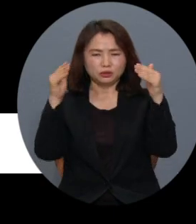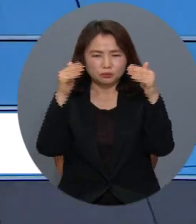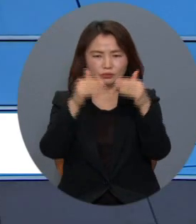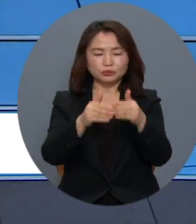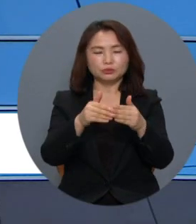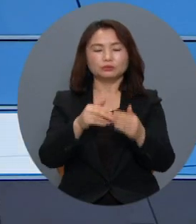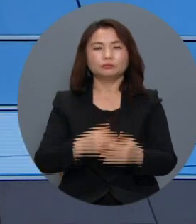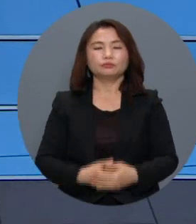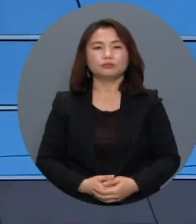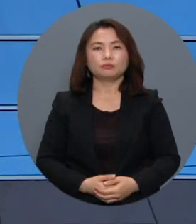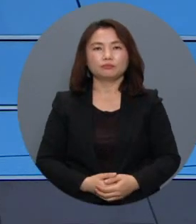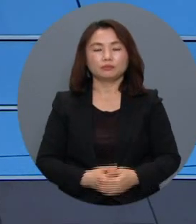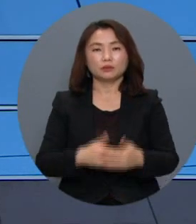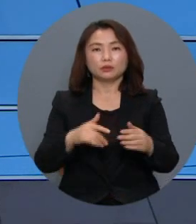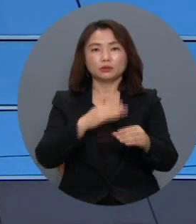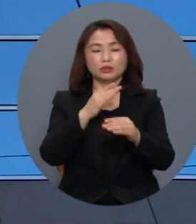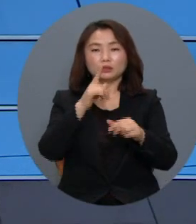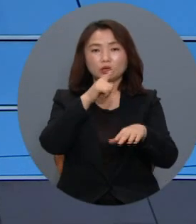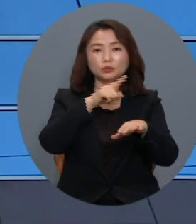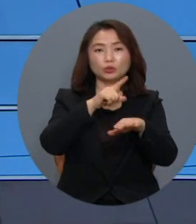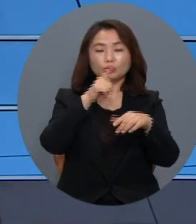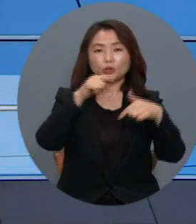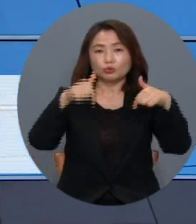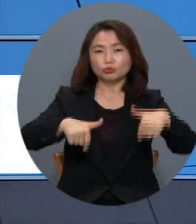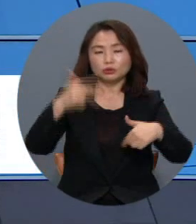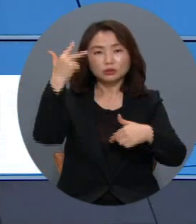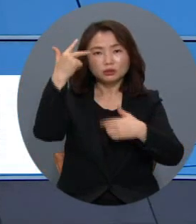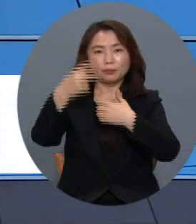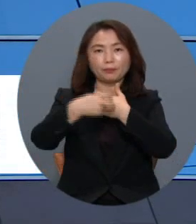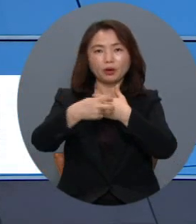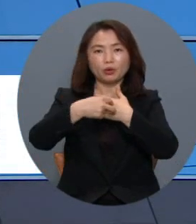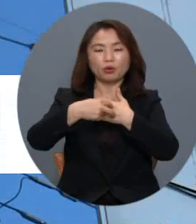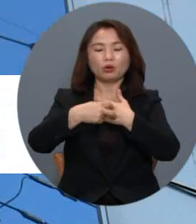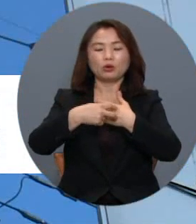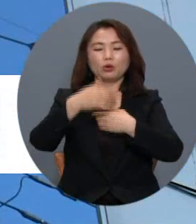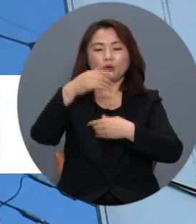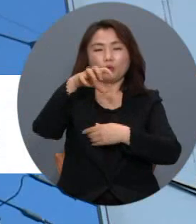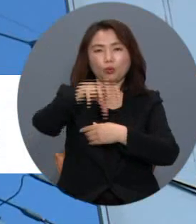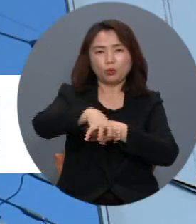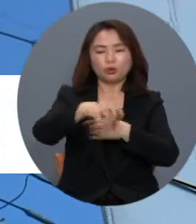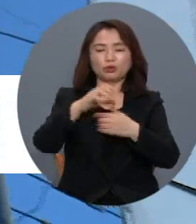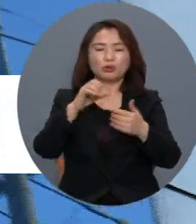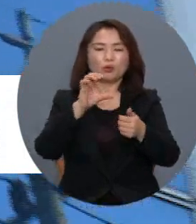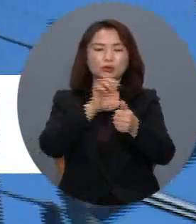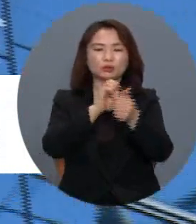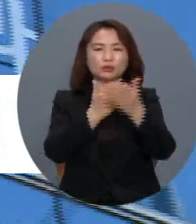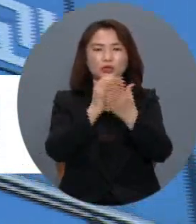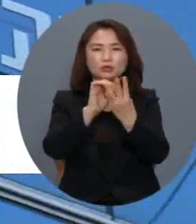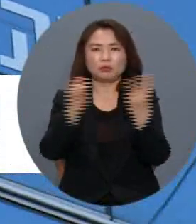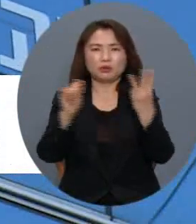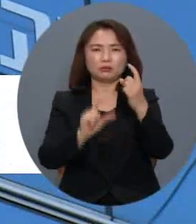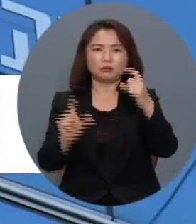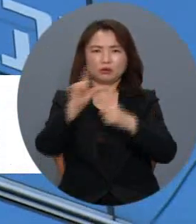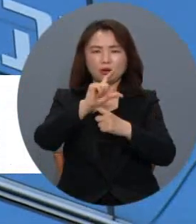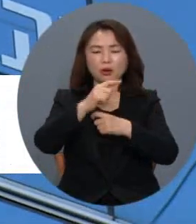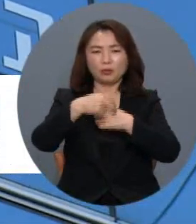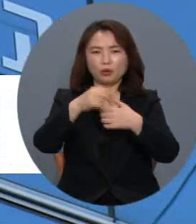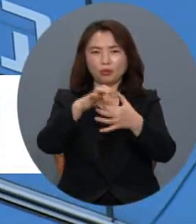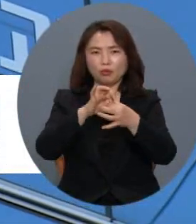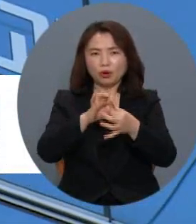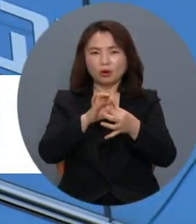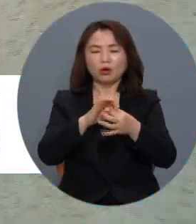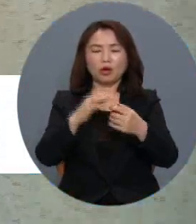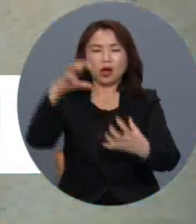해서. 이런 가운데 달서구 한 정신병원 폐쇄 병동에서 확진자 3명이 추가로 나와 이 병원과